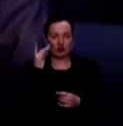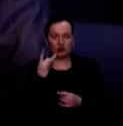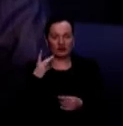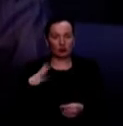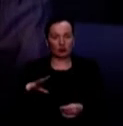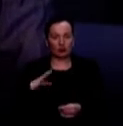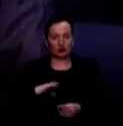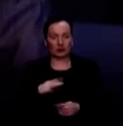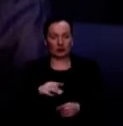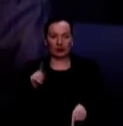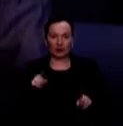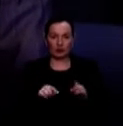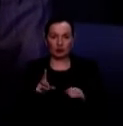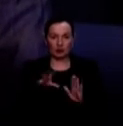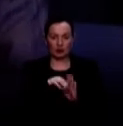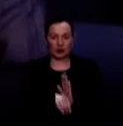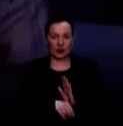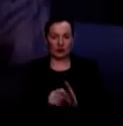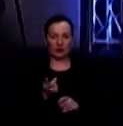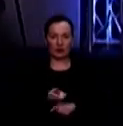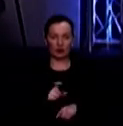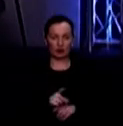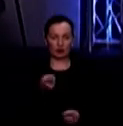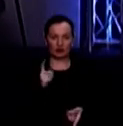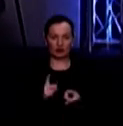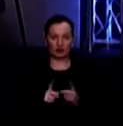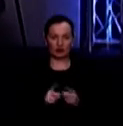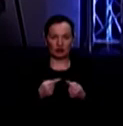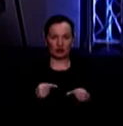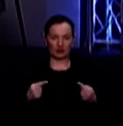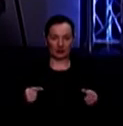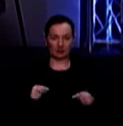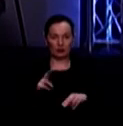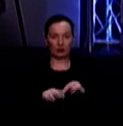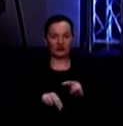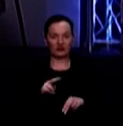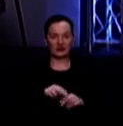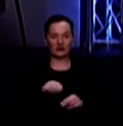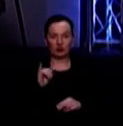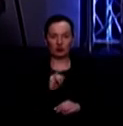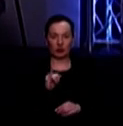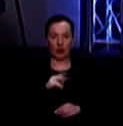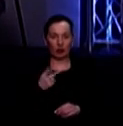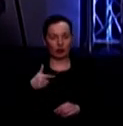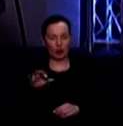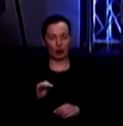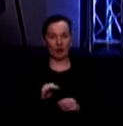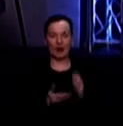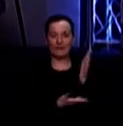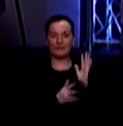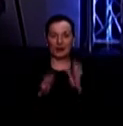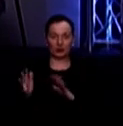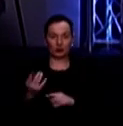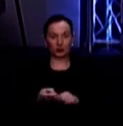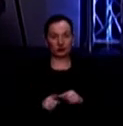ми заклали, можливо, не дуже реалістичні такі речі. Будівництво індустріального парку якраз той варіант. Ви врахували це під час написання нової стратегії?